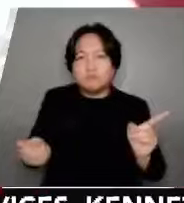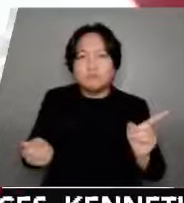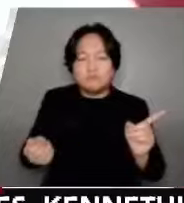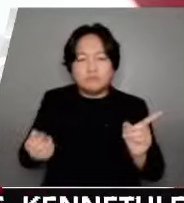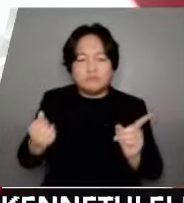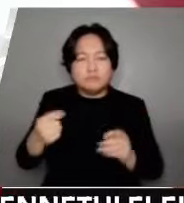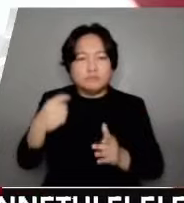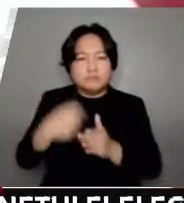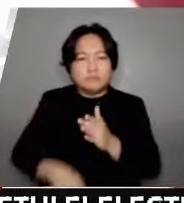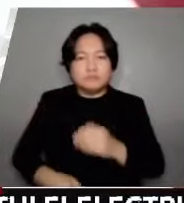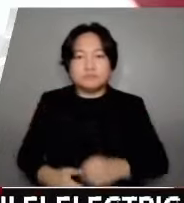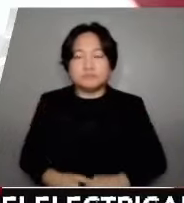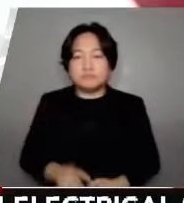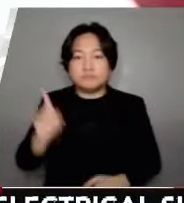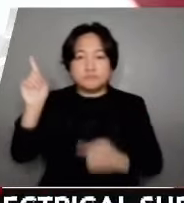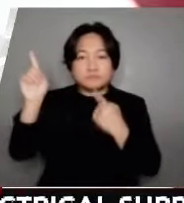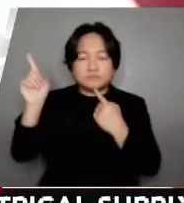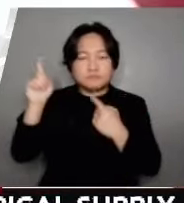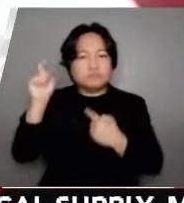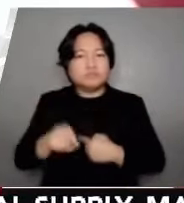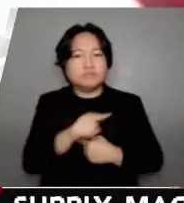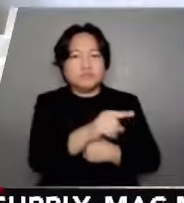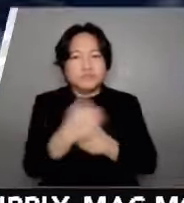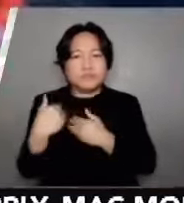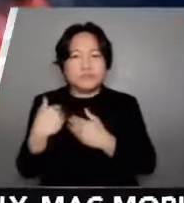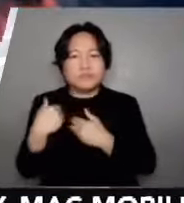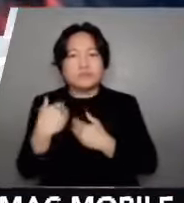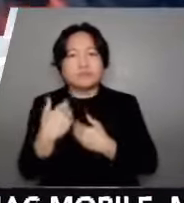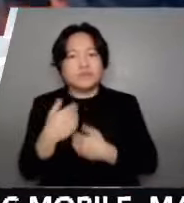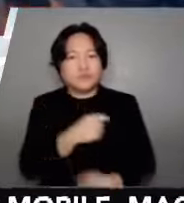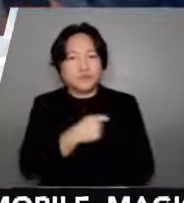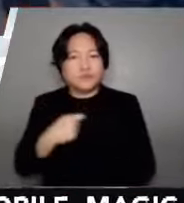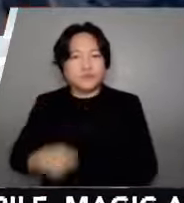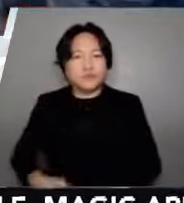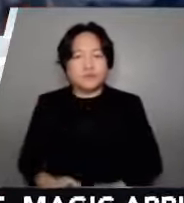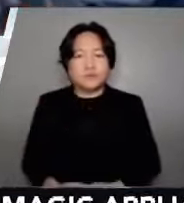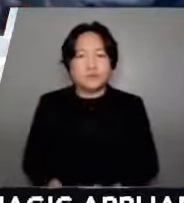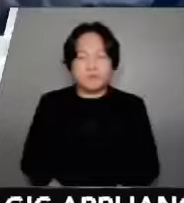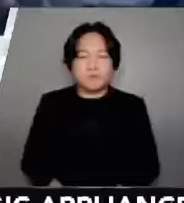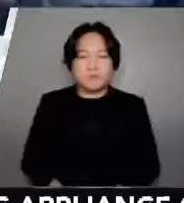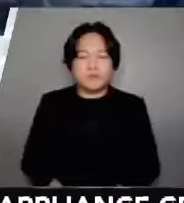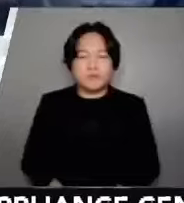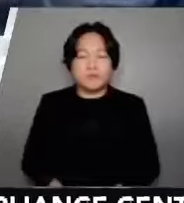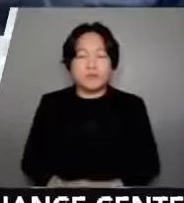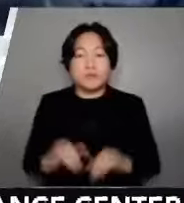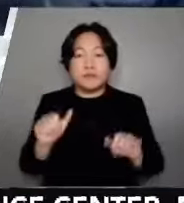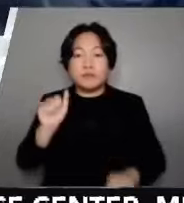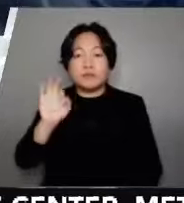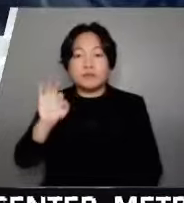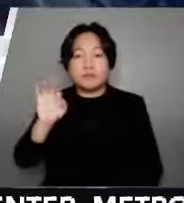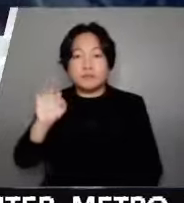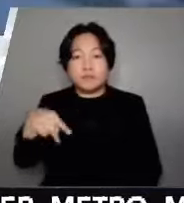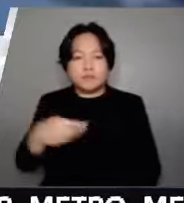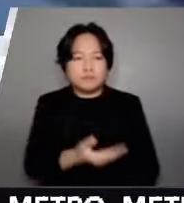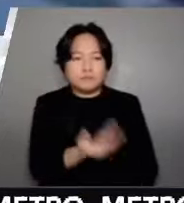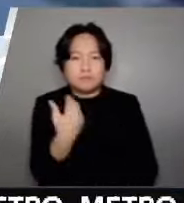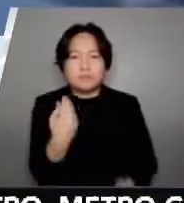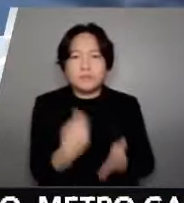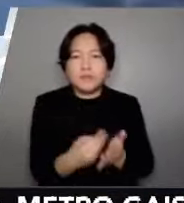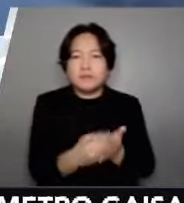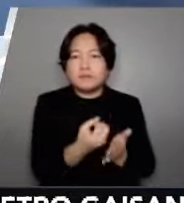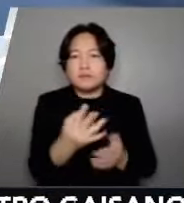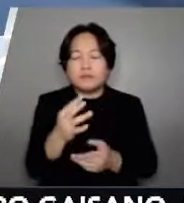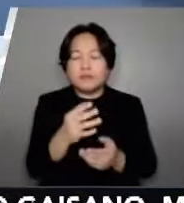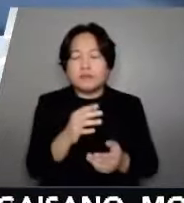dapat managot sila. Dapat panugutan nila. Pinasasauli rin ng AFP ang 7 baril na kinuha ng China Coast Guard.